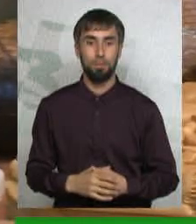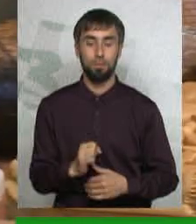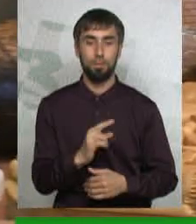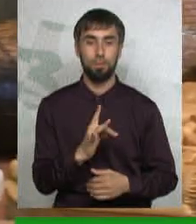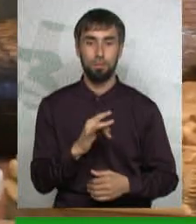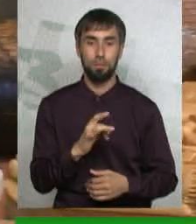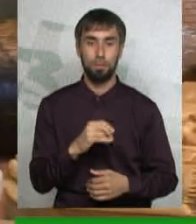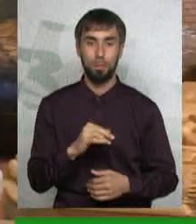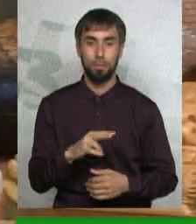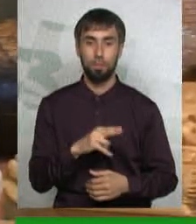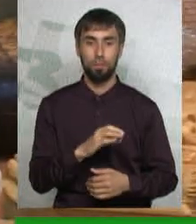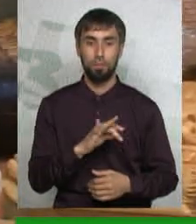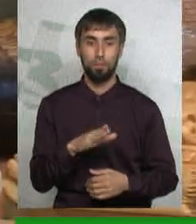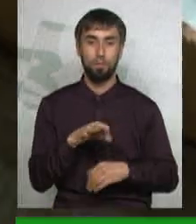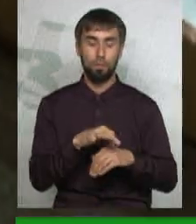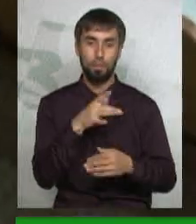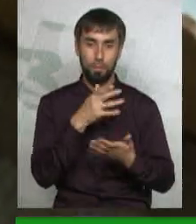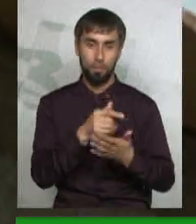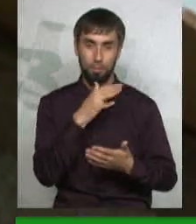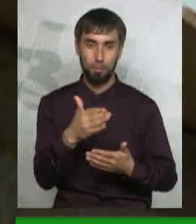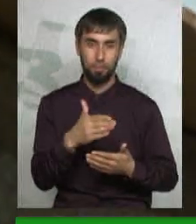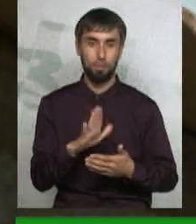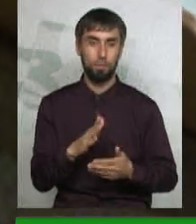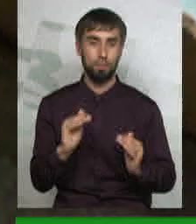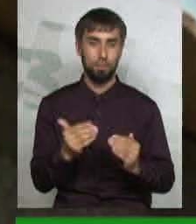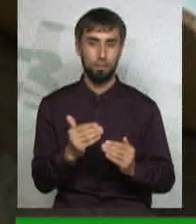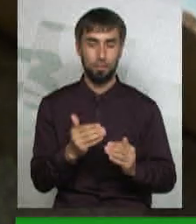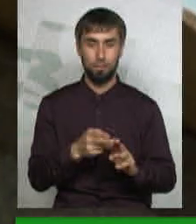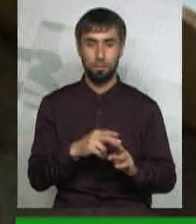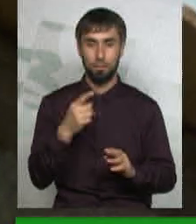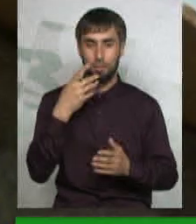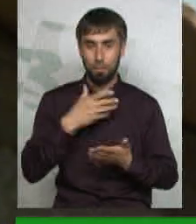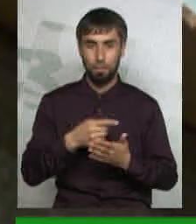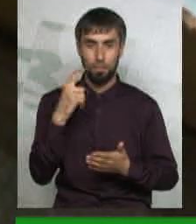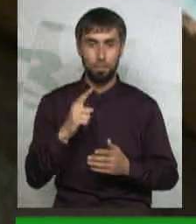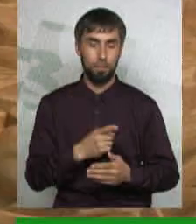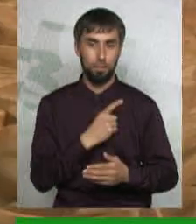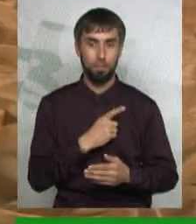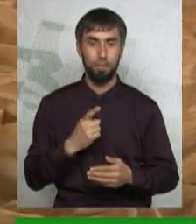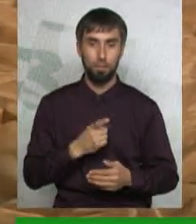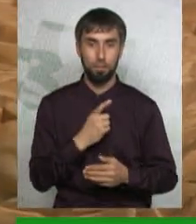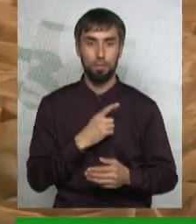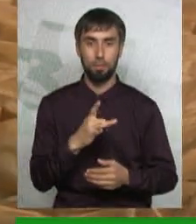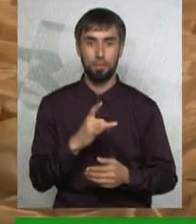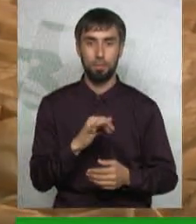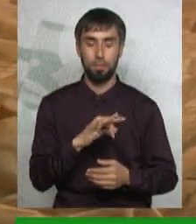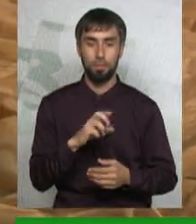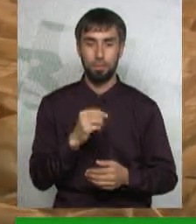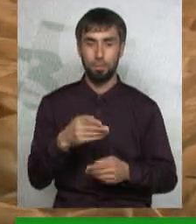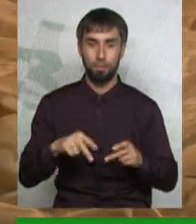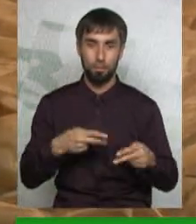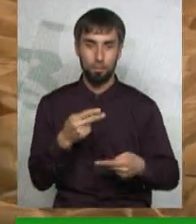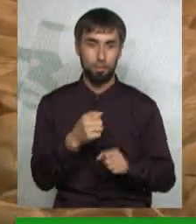Акраман Ведзижев проводит все свое свободное время в маленькой импровизированной мастерской. Мастер резьбы по дереву